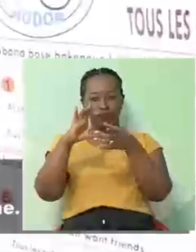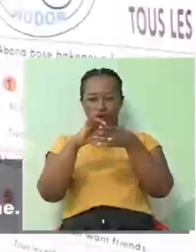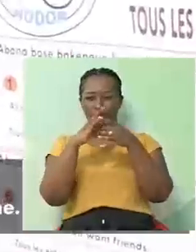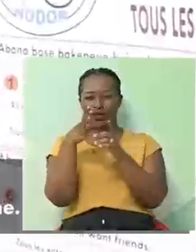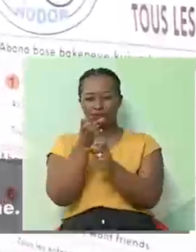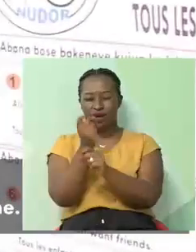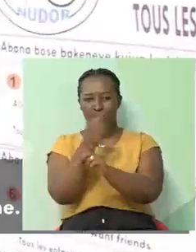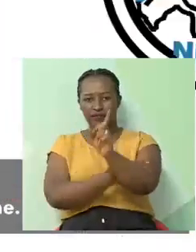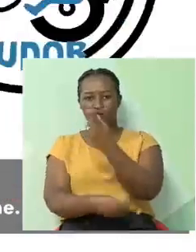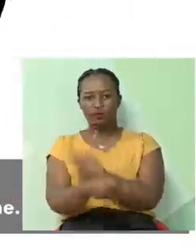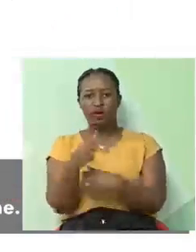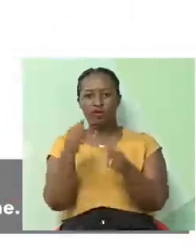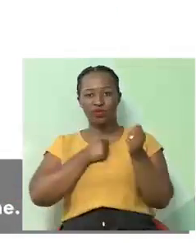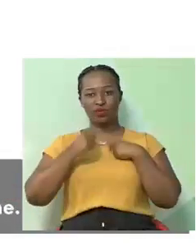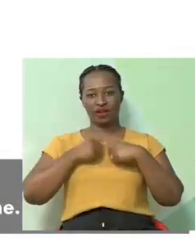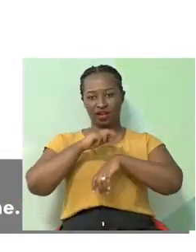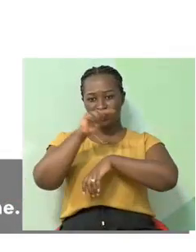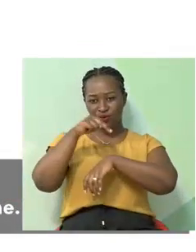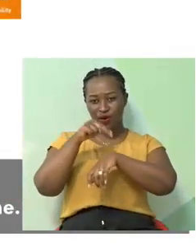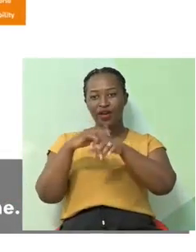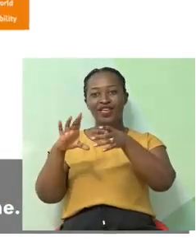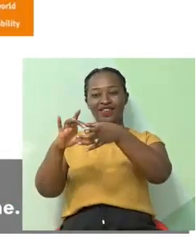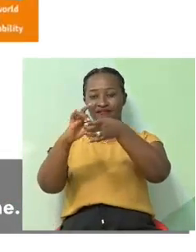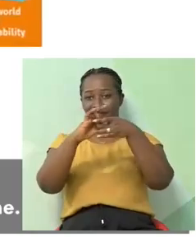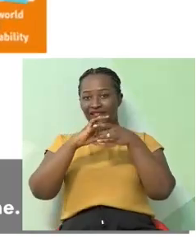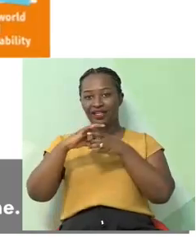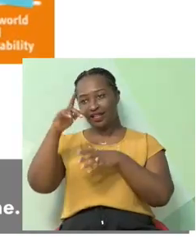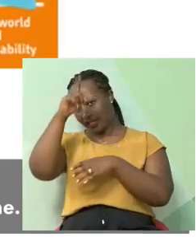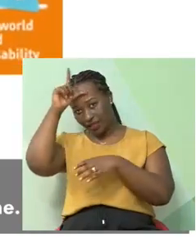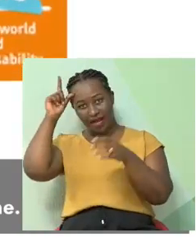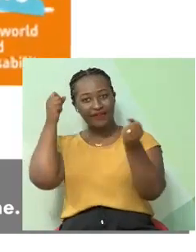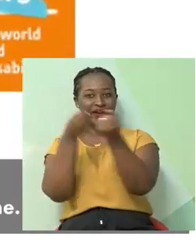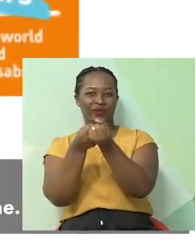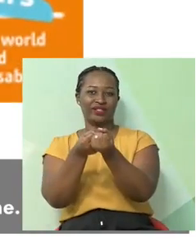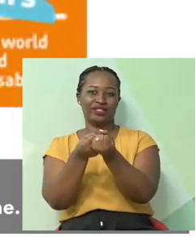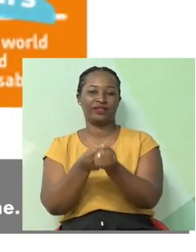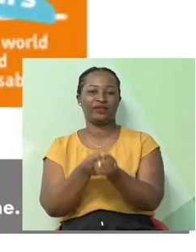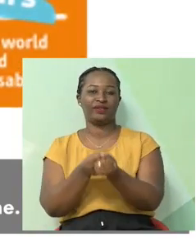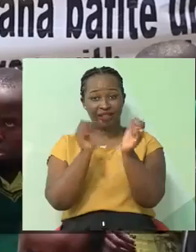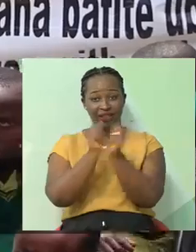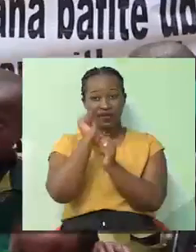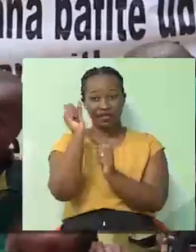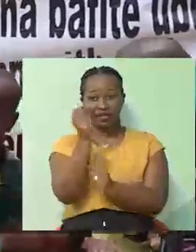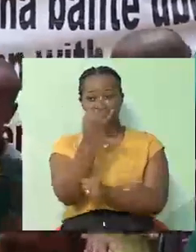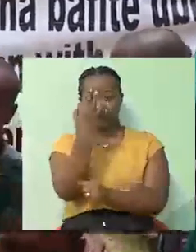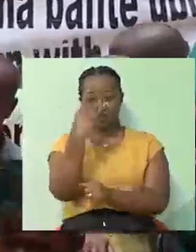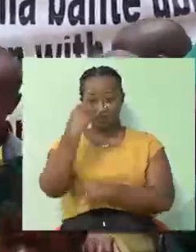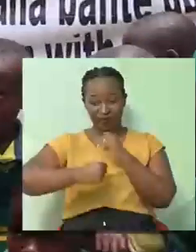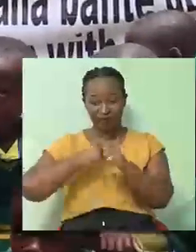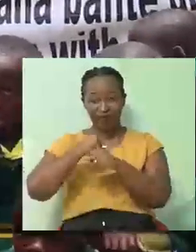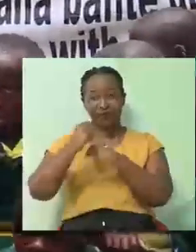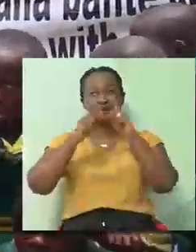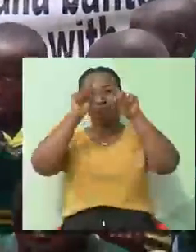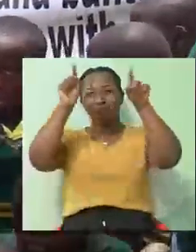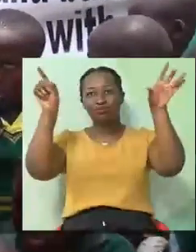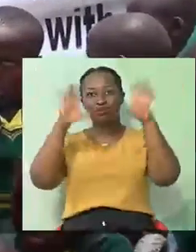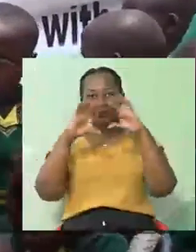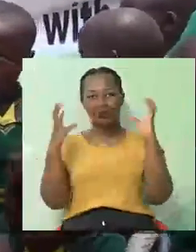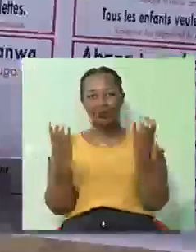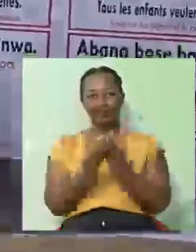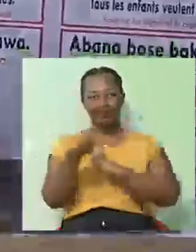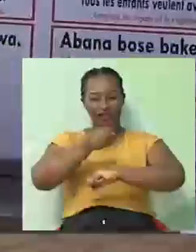n'ihuriro ry'imiryango y'abantu bafite ubumuga mu Rwanda NIDOR ku bufatanye n'umuryango Fondation Liliane Tariki ya 15 Werurwe buri mwaka hirya